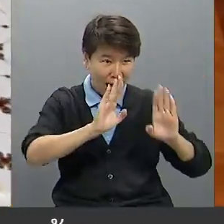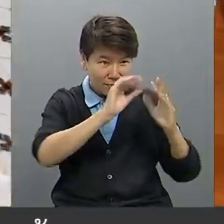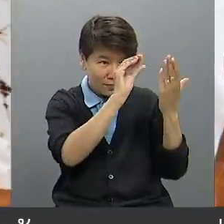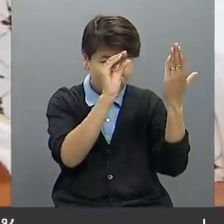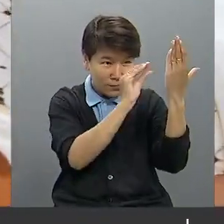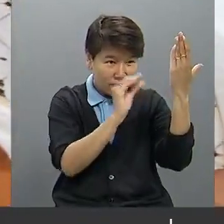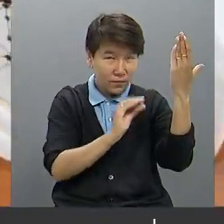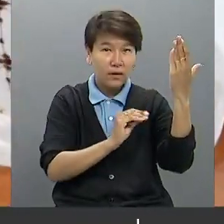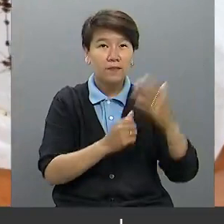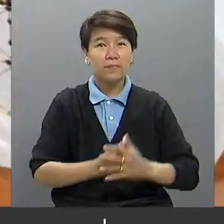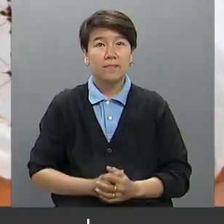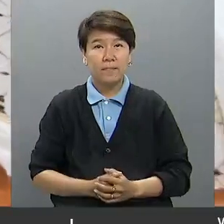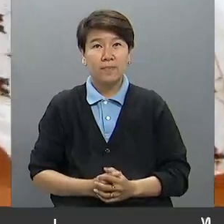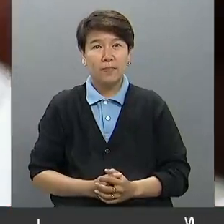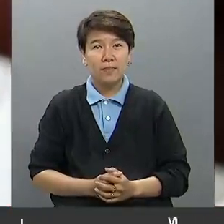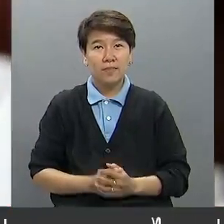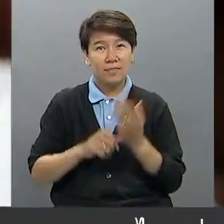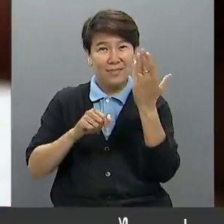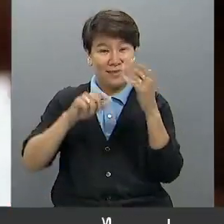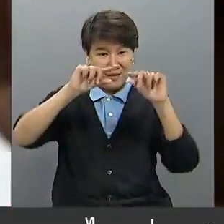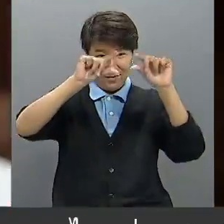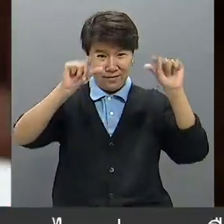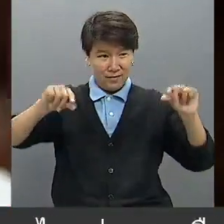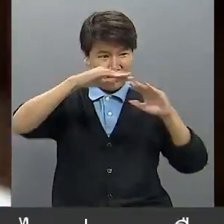เป็นส่วนเกินออกนะครับ